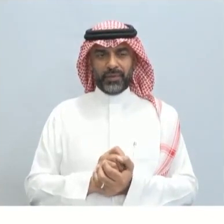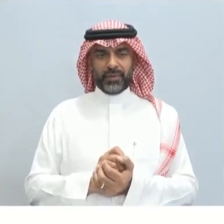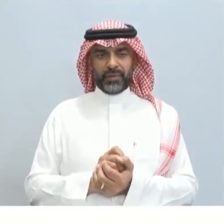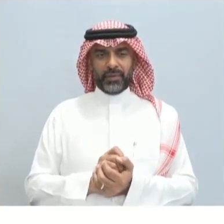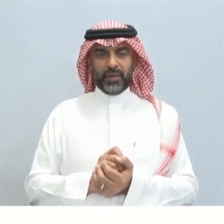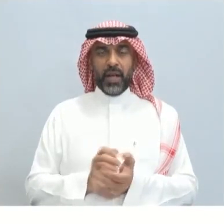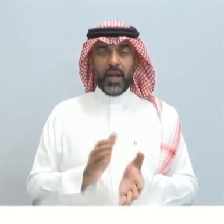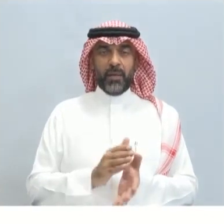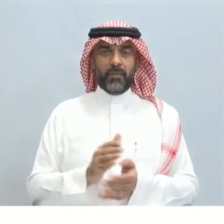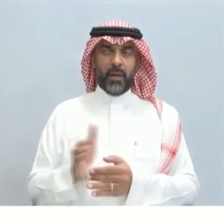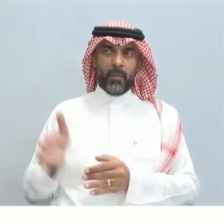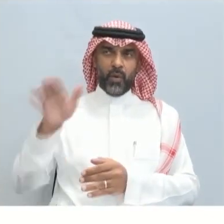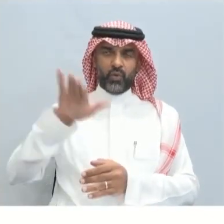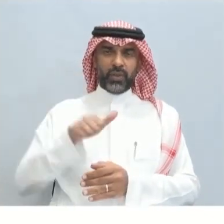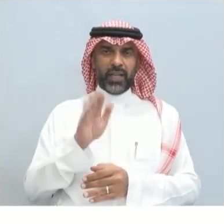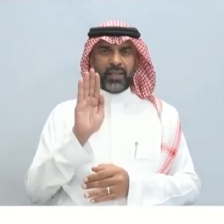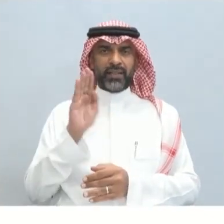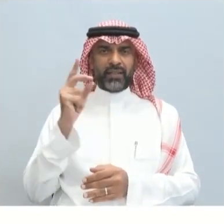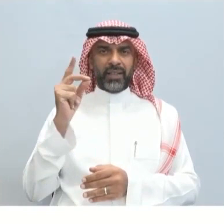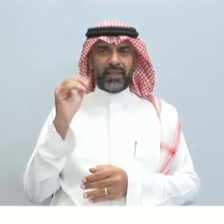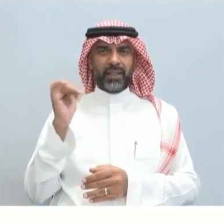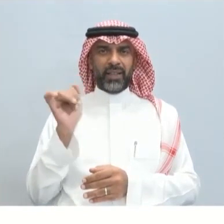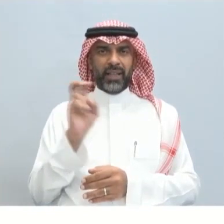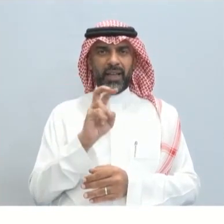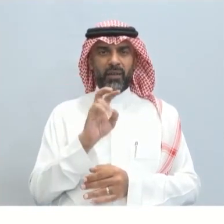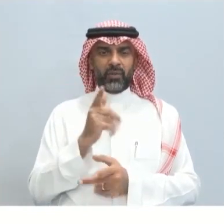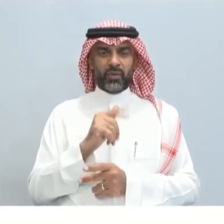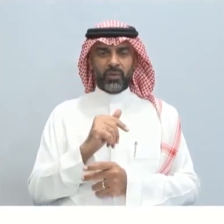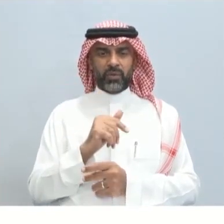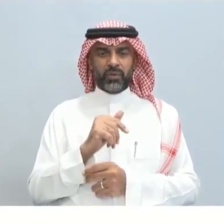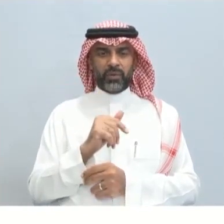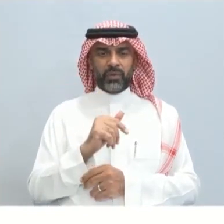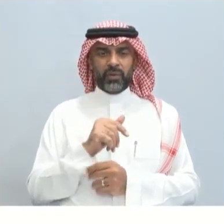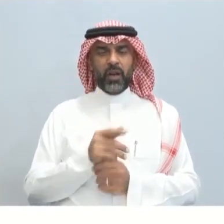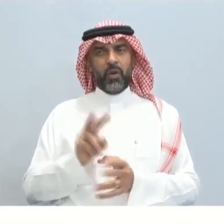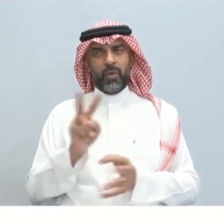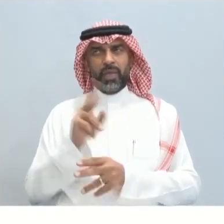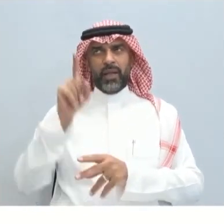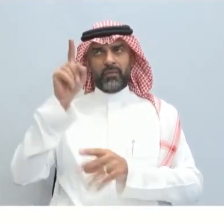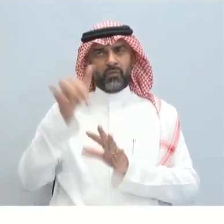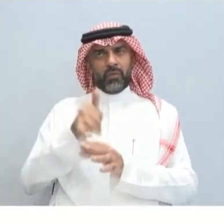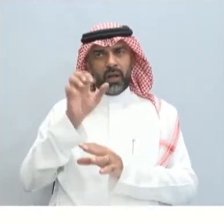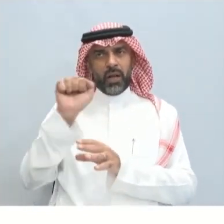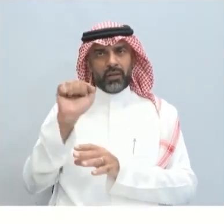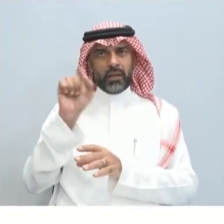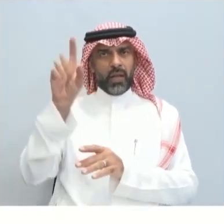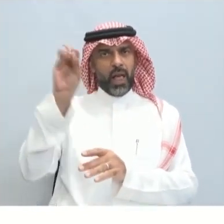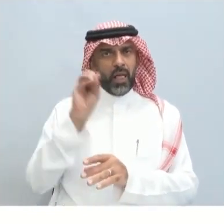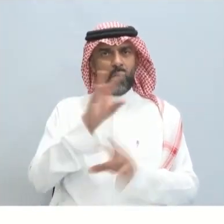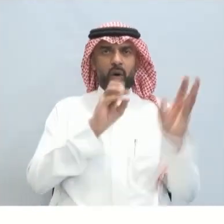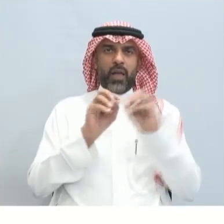موازي اما الموجات السطحيه لها خصائص كل من الموجات المستعرضه والموجات